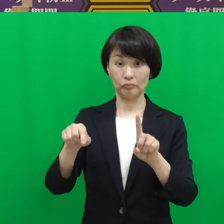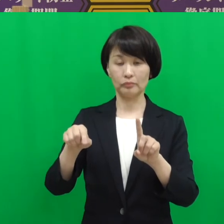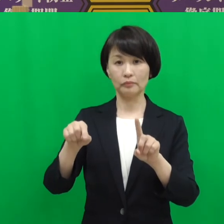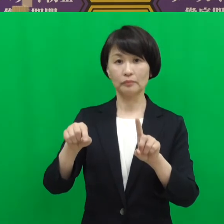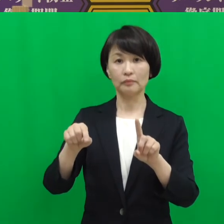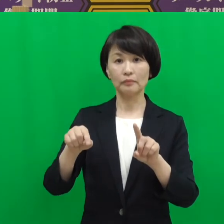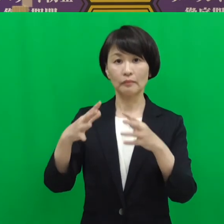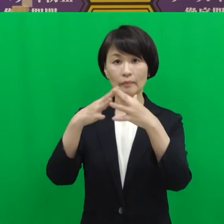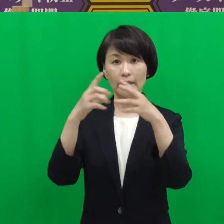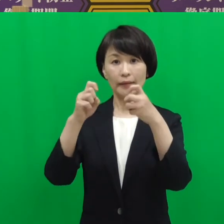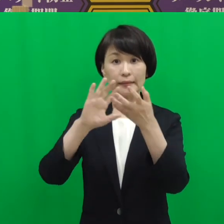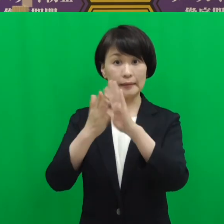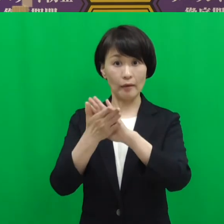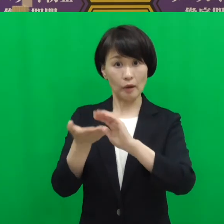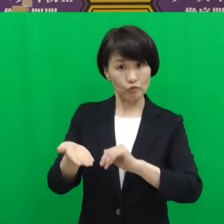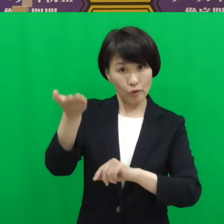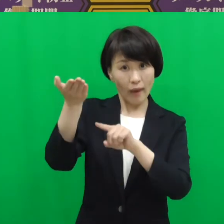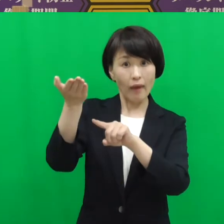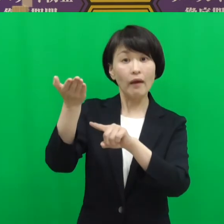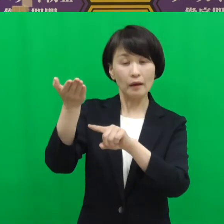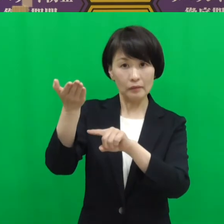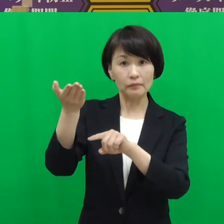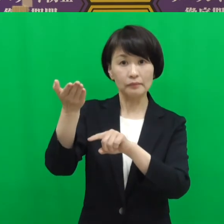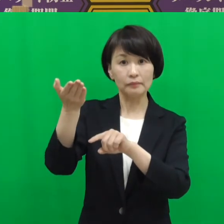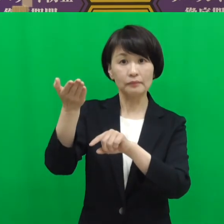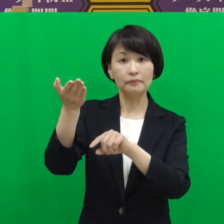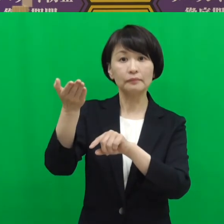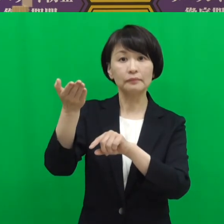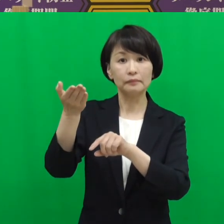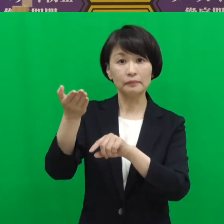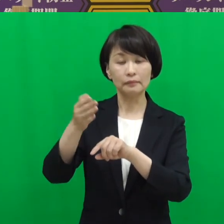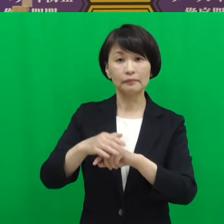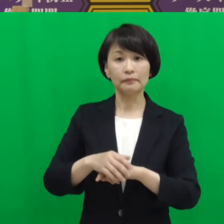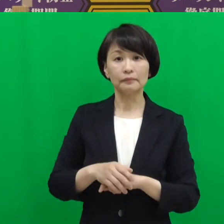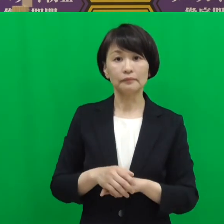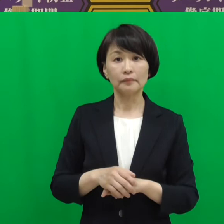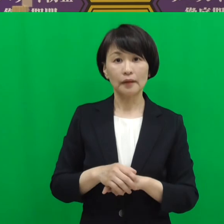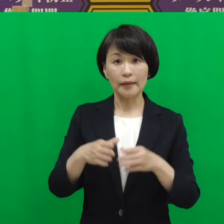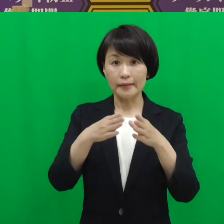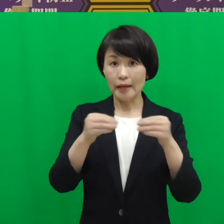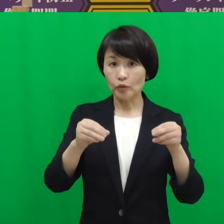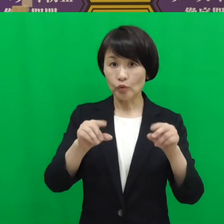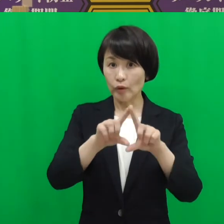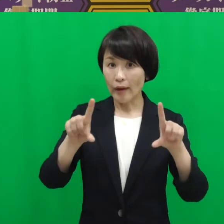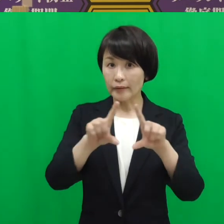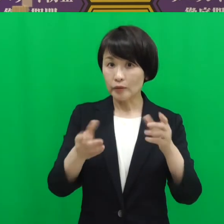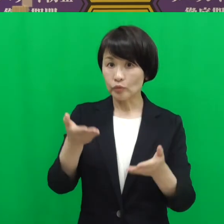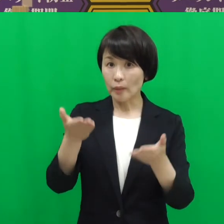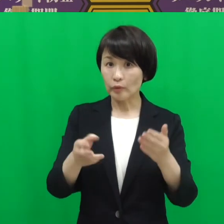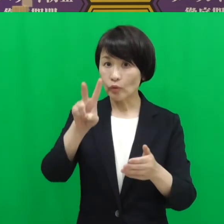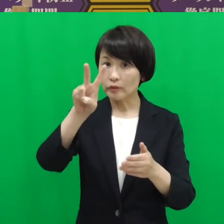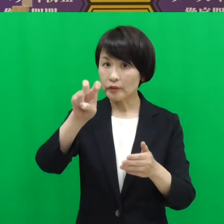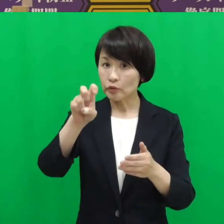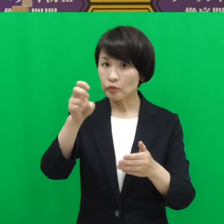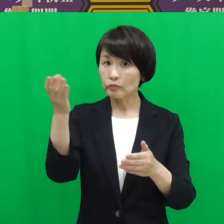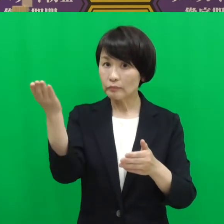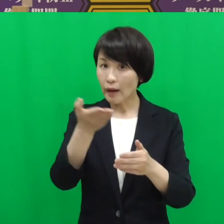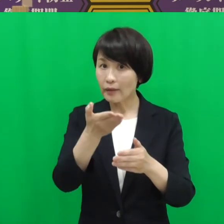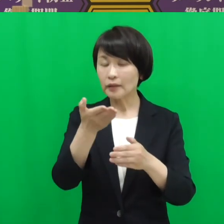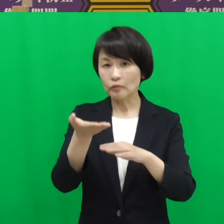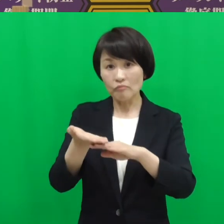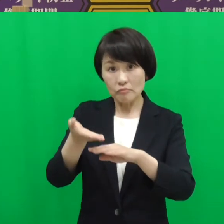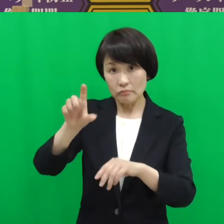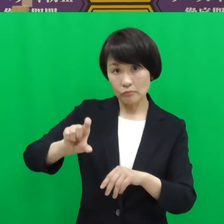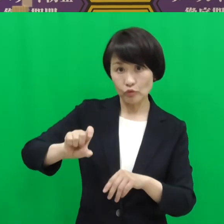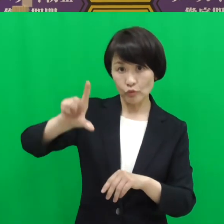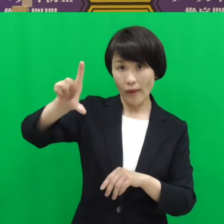県は、他の県に比べると、全国平均に比べると 20% 程度加入率